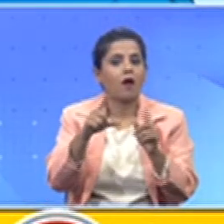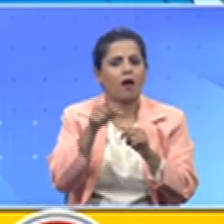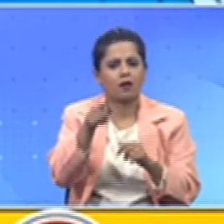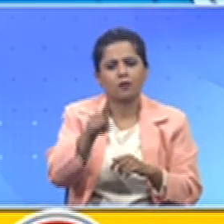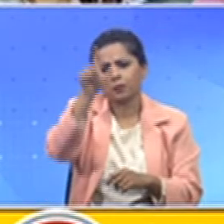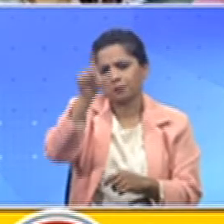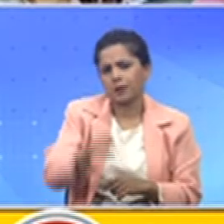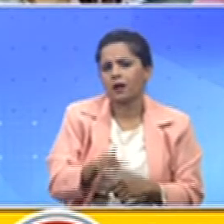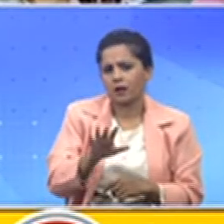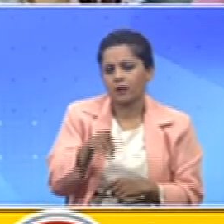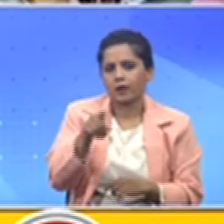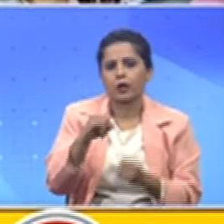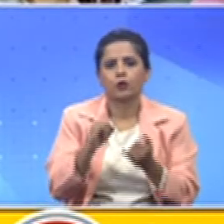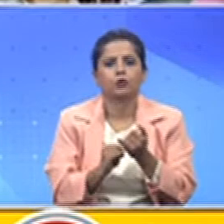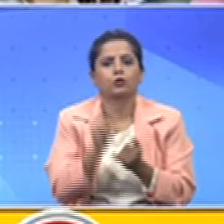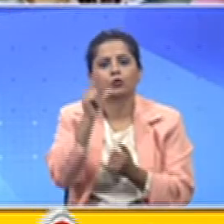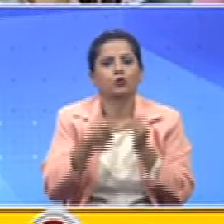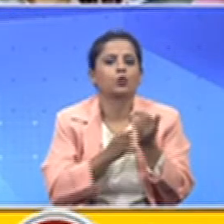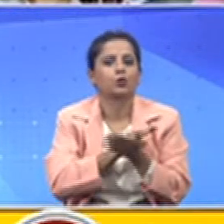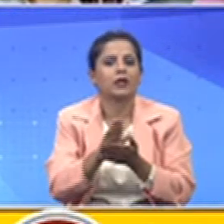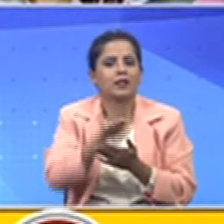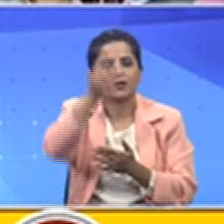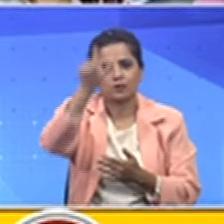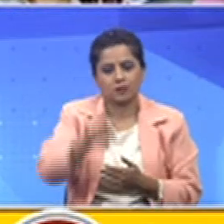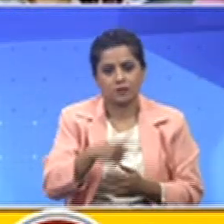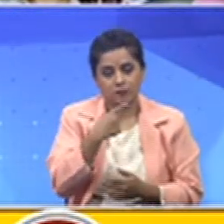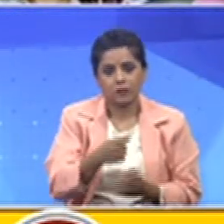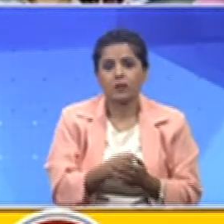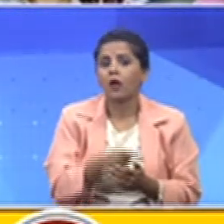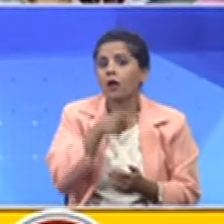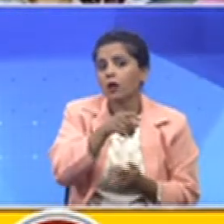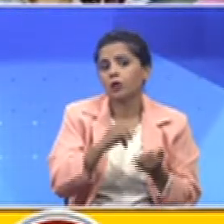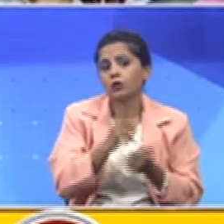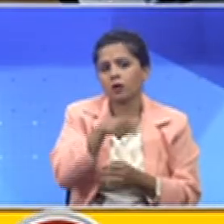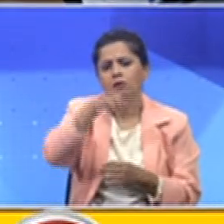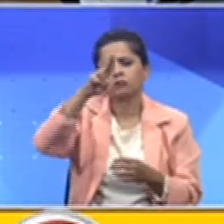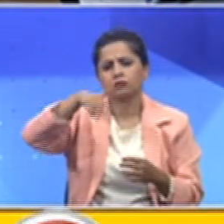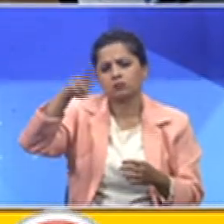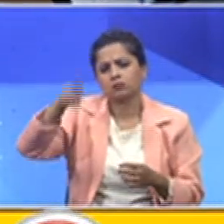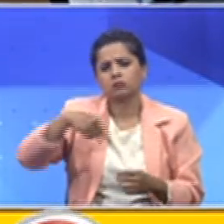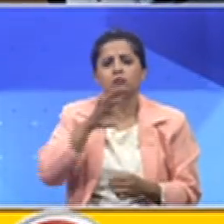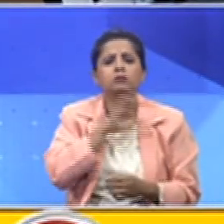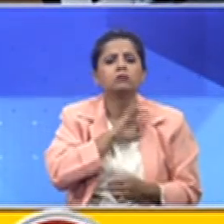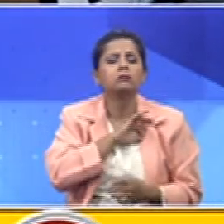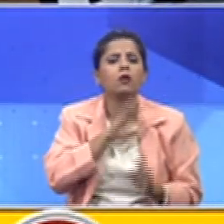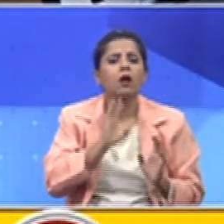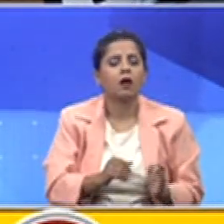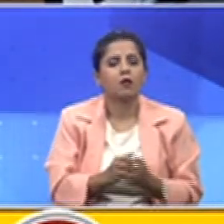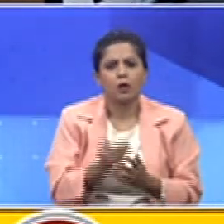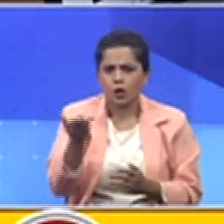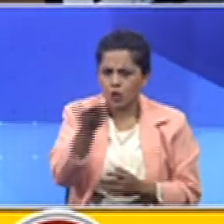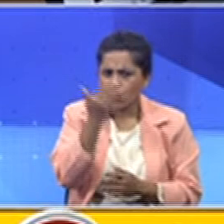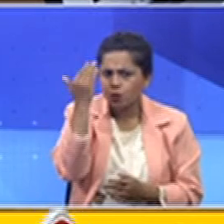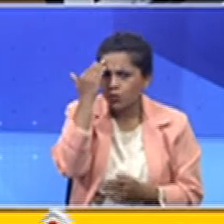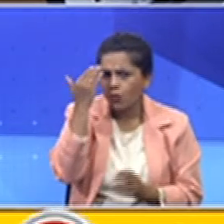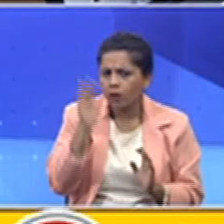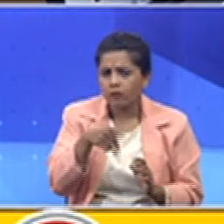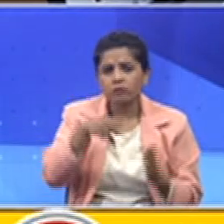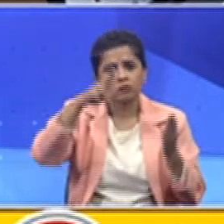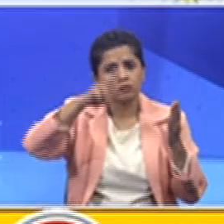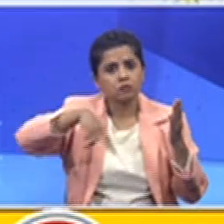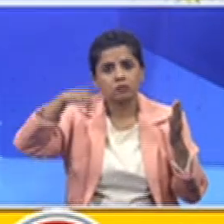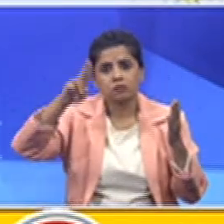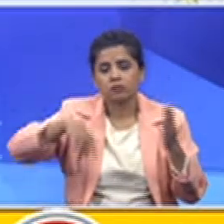हैं सुरेश राघवन जी। राघवन जी को पेंटिंग का शौक है। आप जानते हैं,